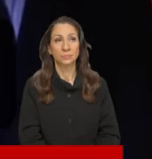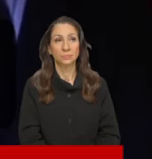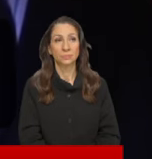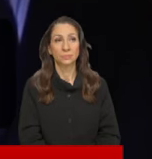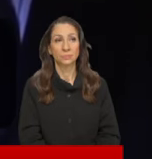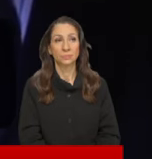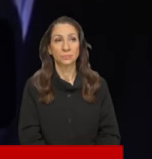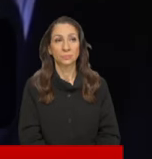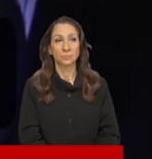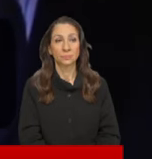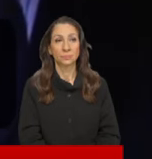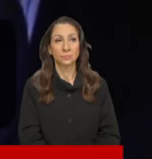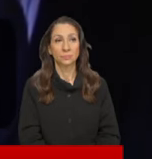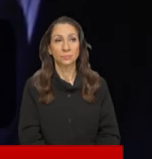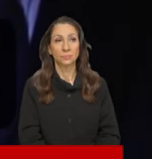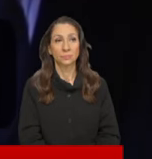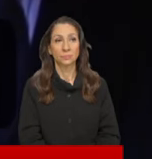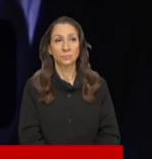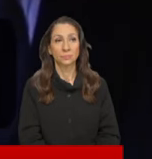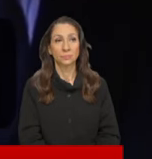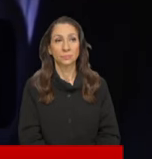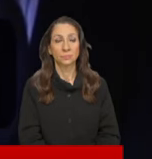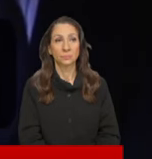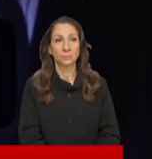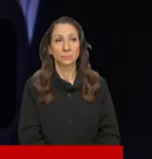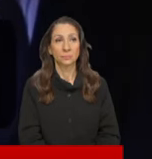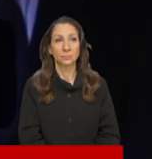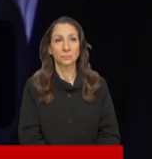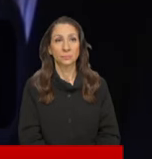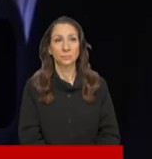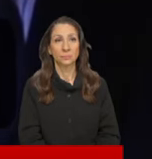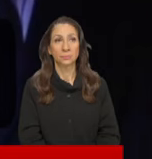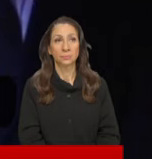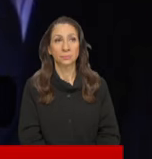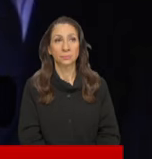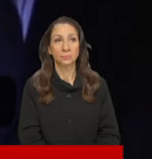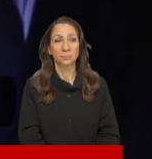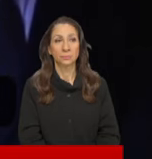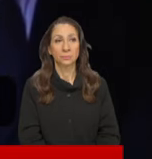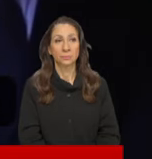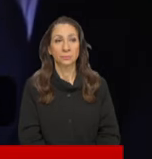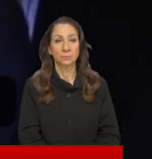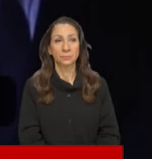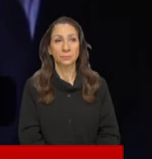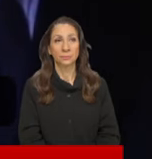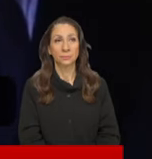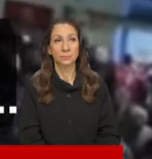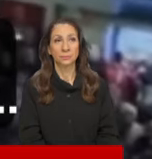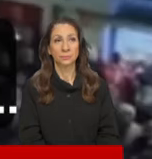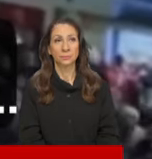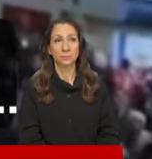lanetliyoruz Peki bunlarla kim uğraşacak Dışişleri Bakanımız nerede buradaki adaylarına Oy